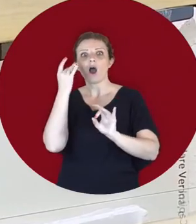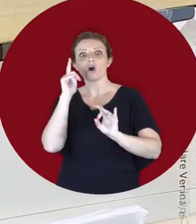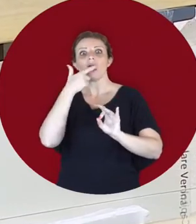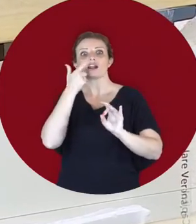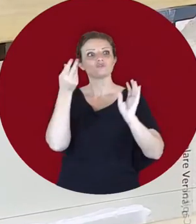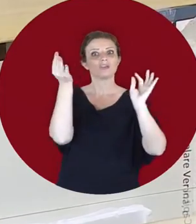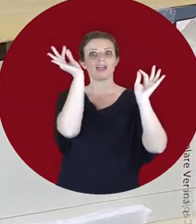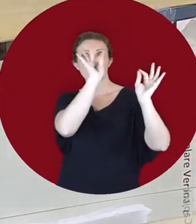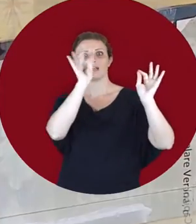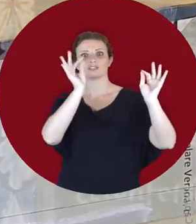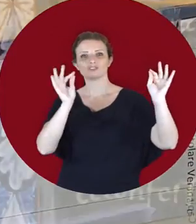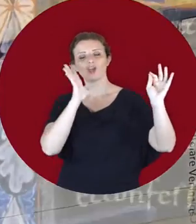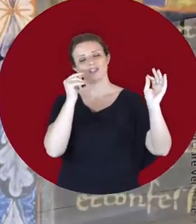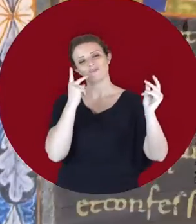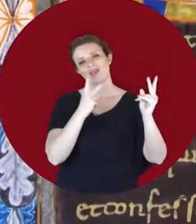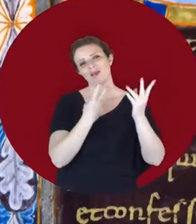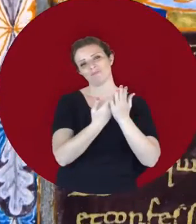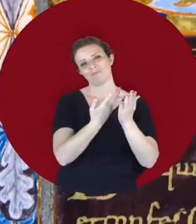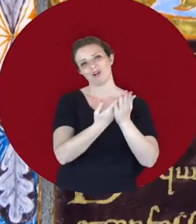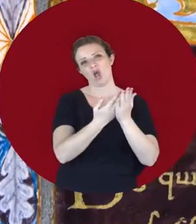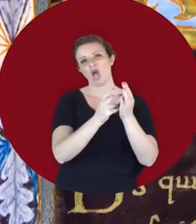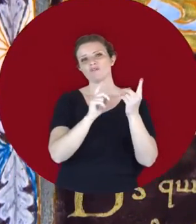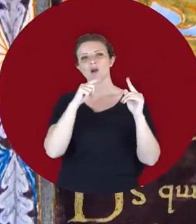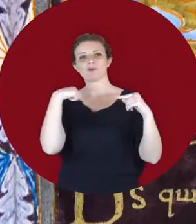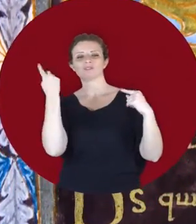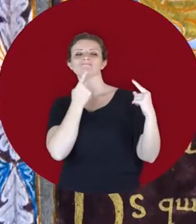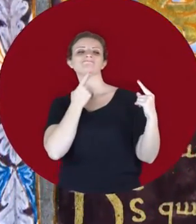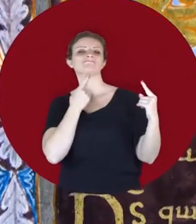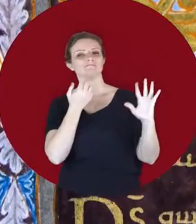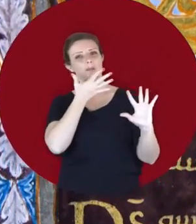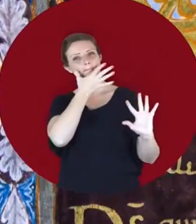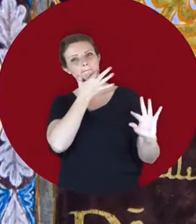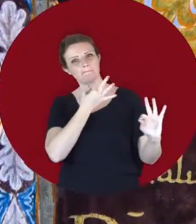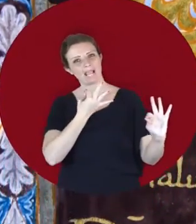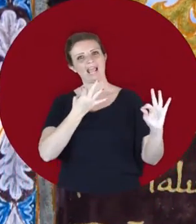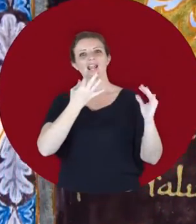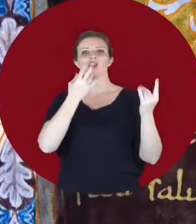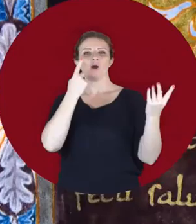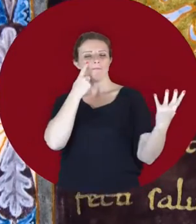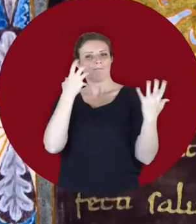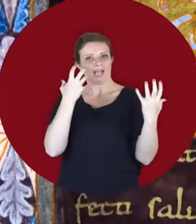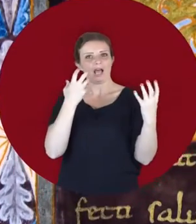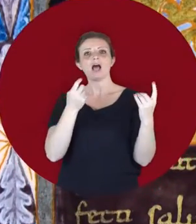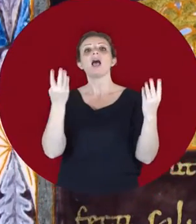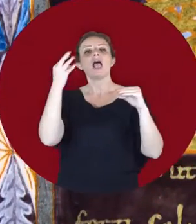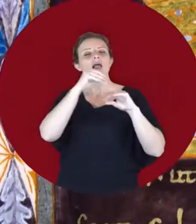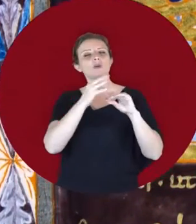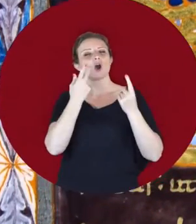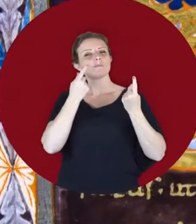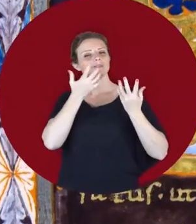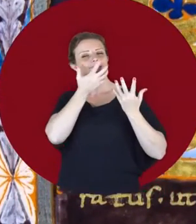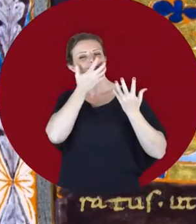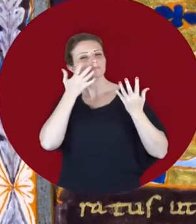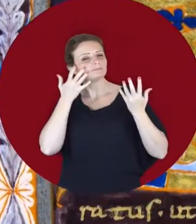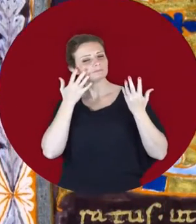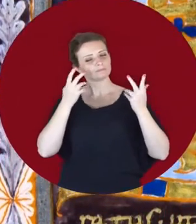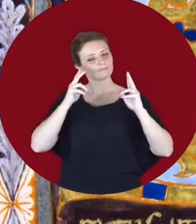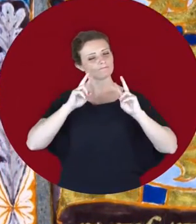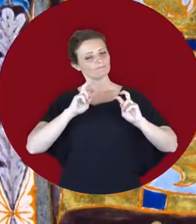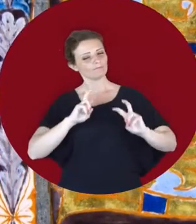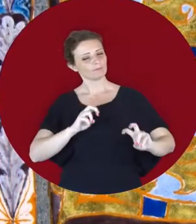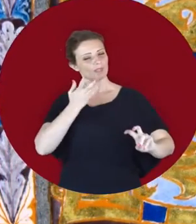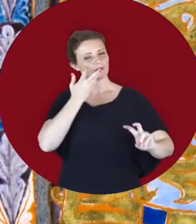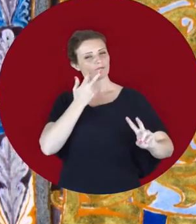inchiostri preziosi come l'oro e l'argento, testimonia il gusto per il bello caratteristico dell'ambiente di corte e la ricerca dell'eccellenza